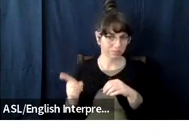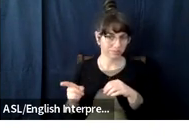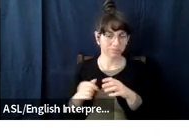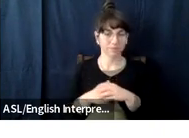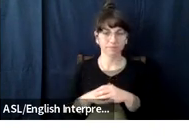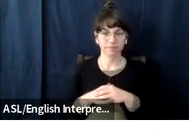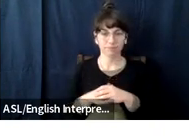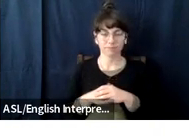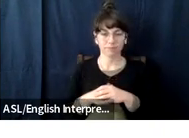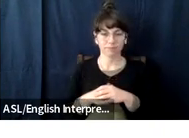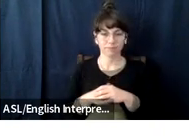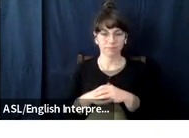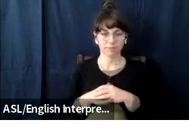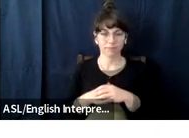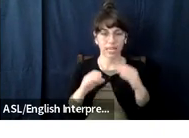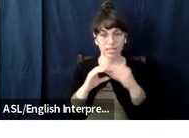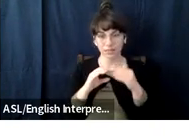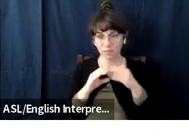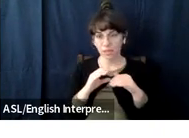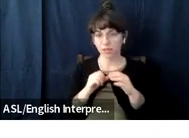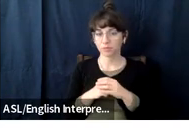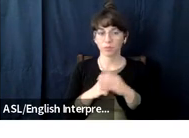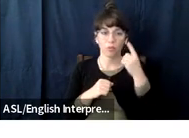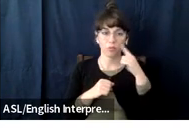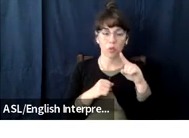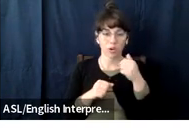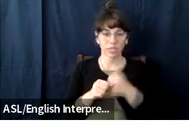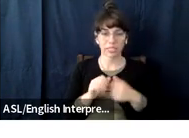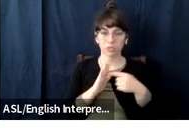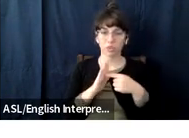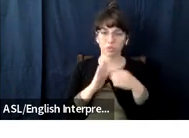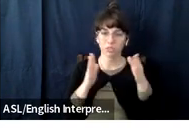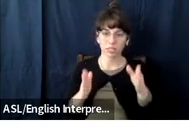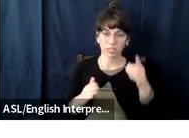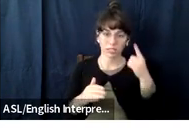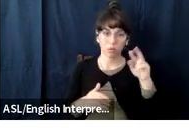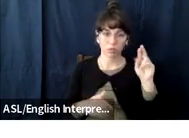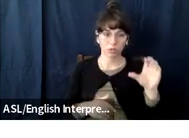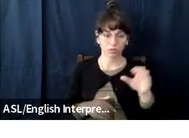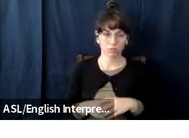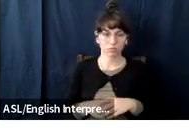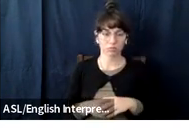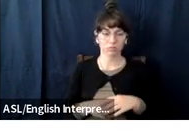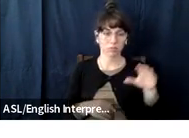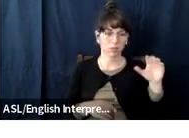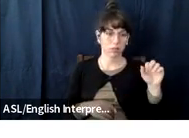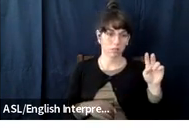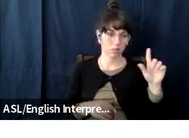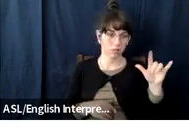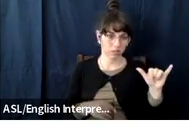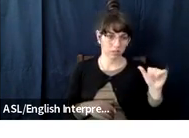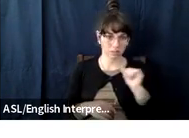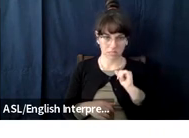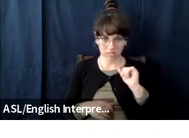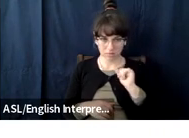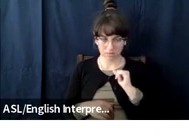And we have our email contacts for the representatives of the Regional Center Carly and myself, as well as our